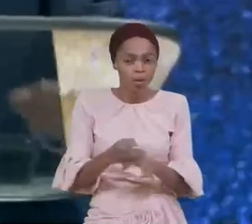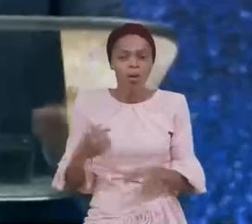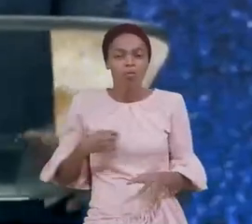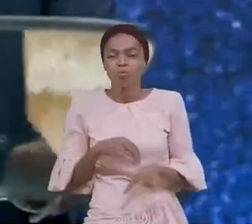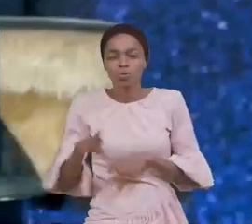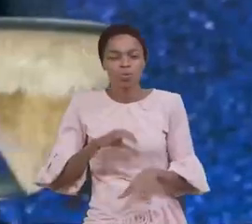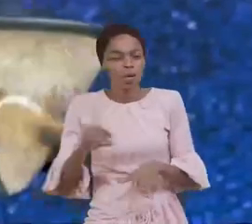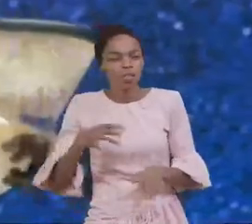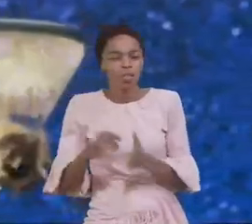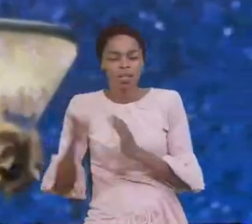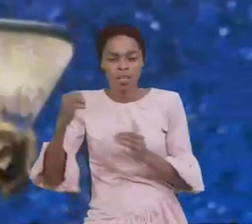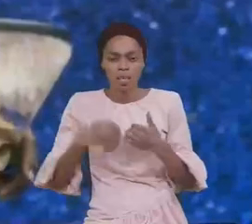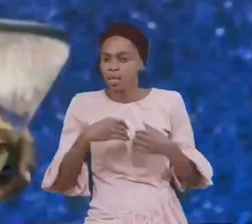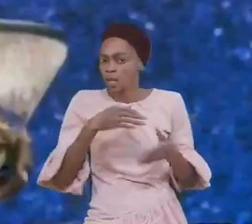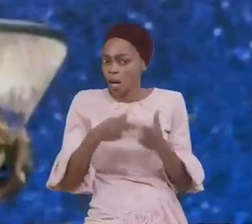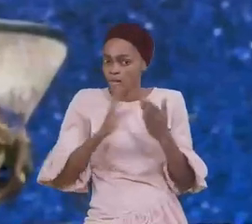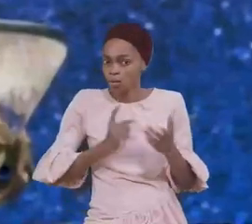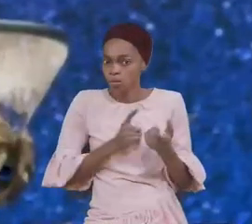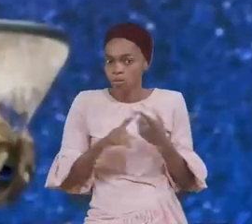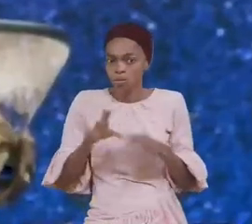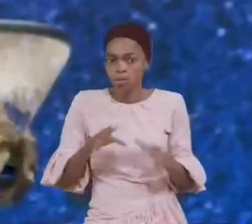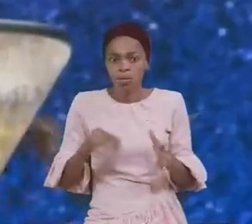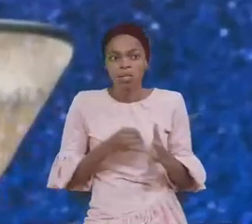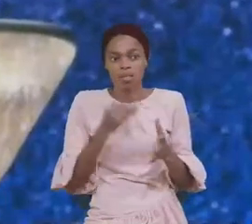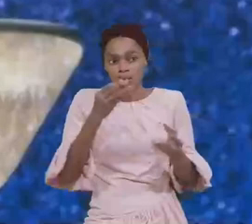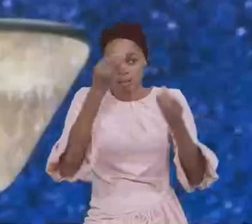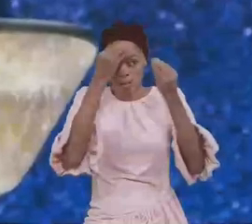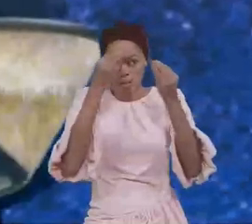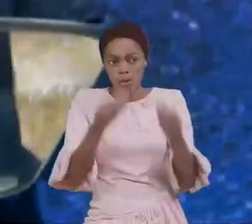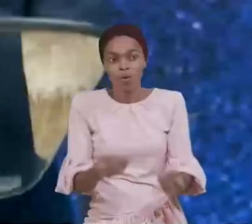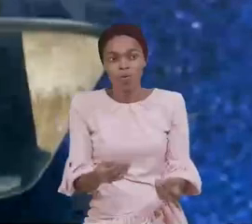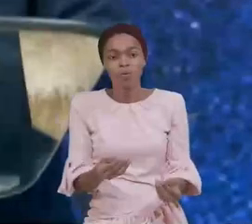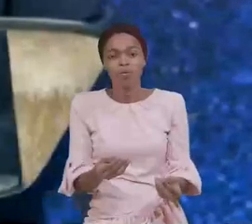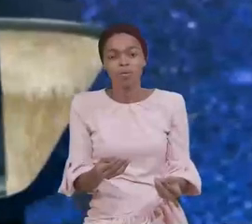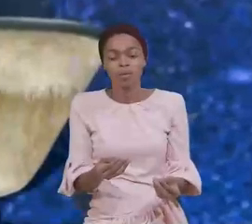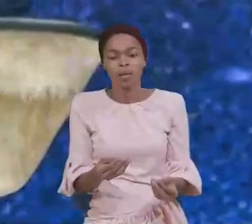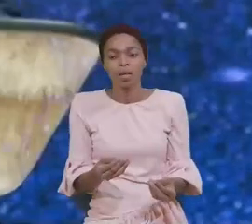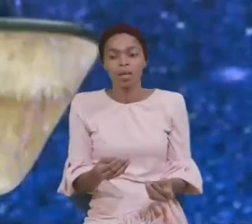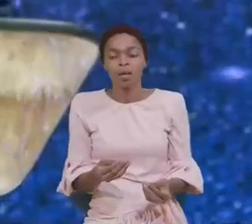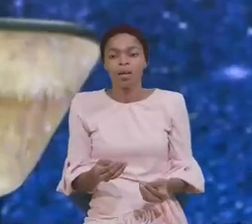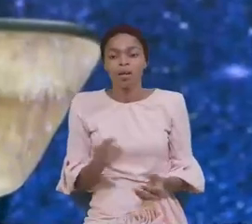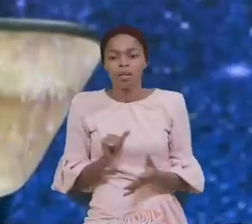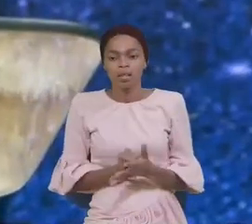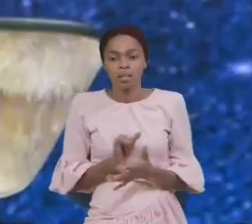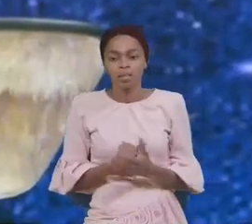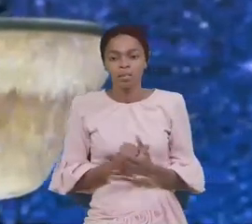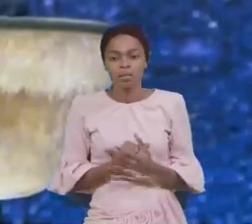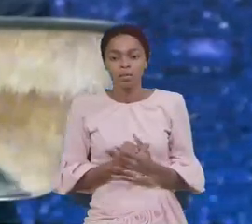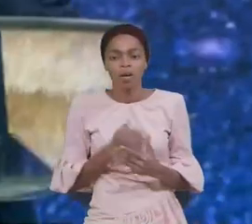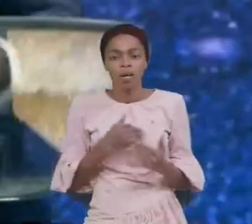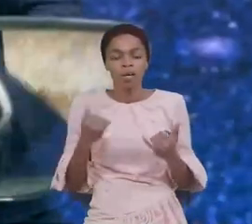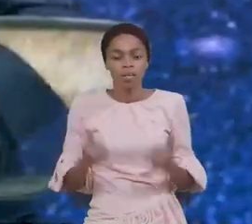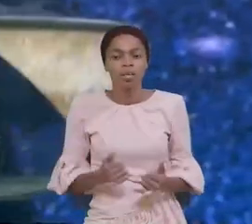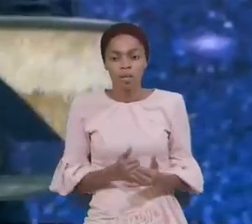Tout ce qu'il nous dit de faire, c'est pas la foi. C'est l'obéissance qui se traduit par la foi. C'est pas la foi que